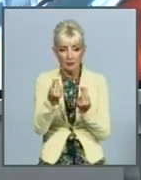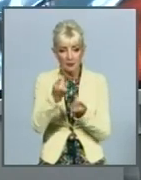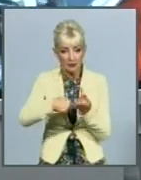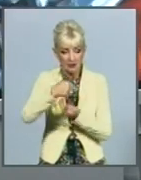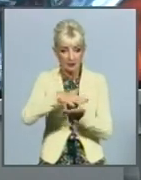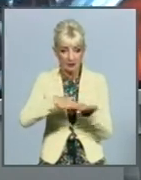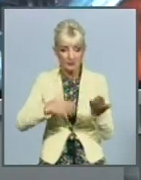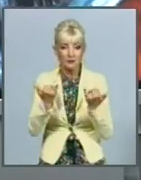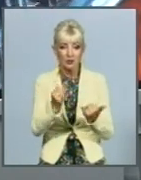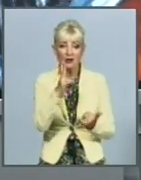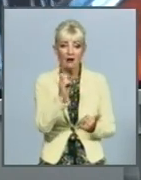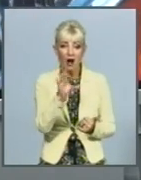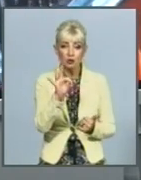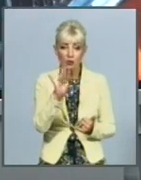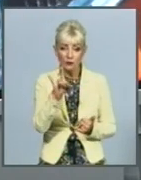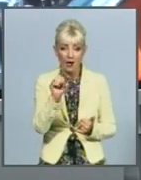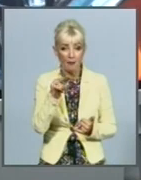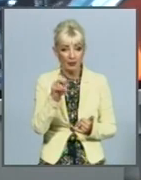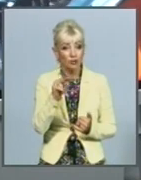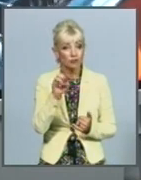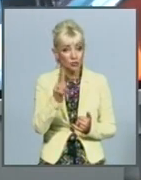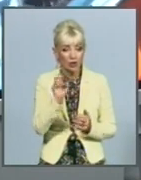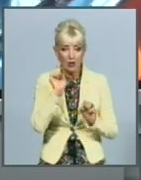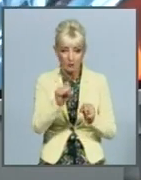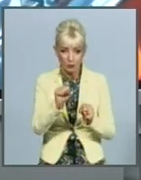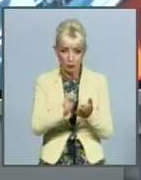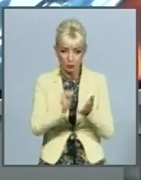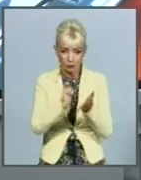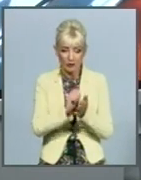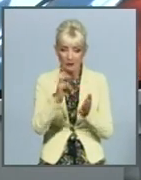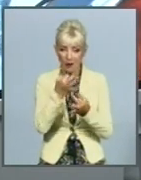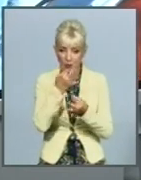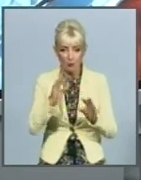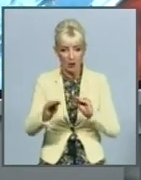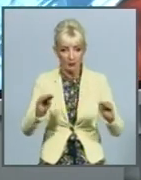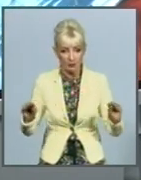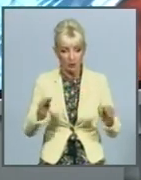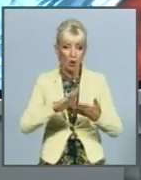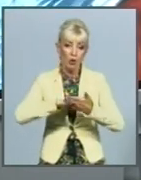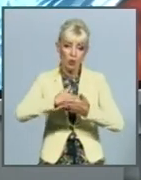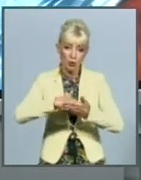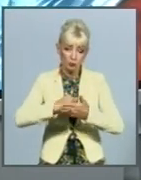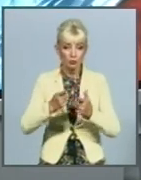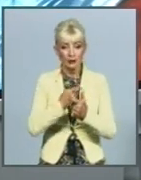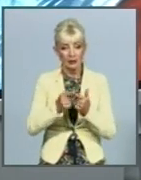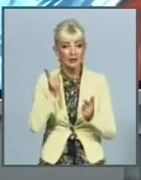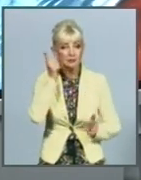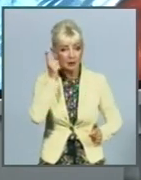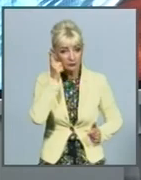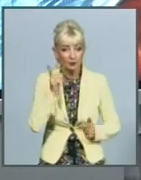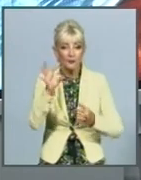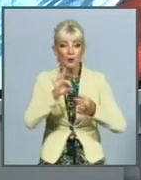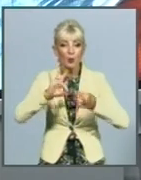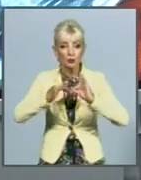торкнулись касових апаратів. Відтепер чеки можна буде друкувати на будь-якому обладнанні, будь-то ноутбук чи звичайний смартфон. Про